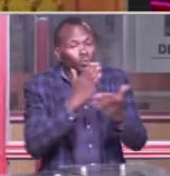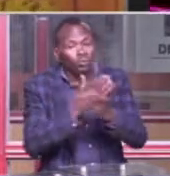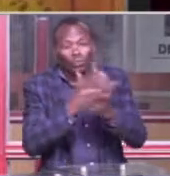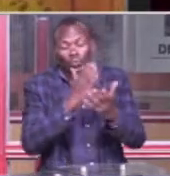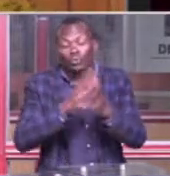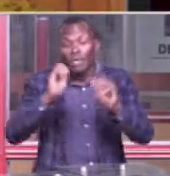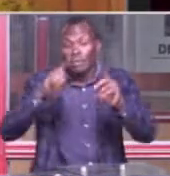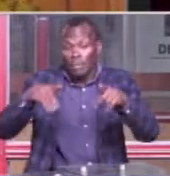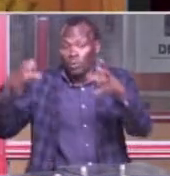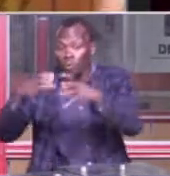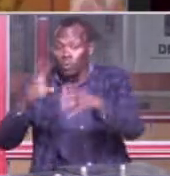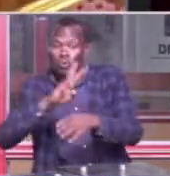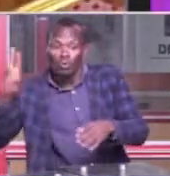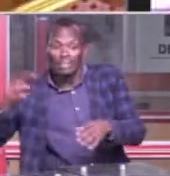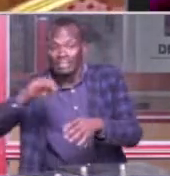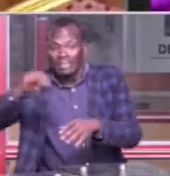kulwanira Minister Anite.